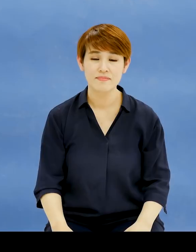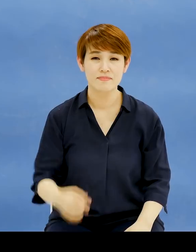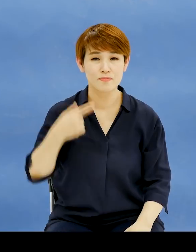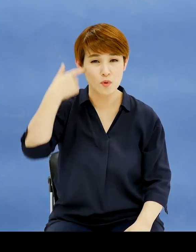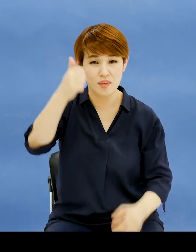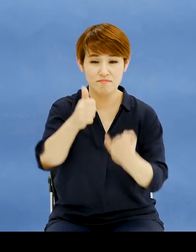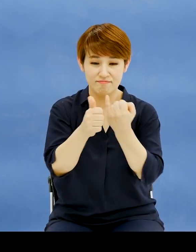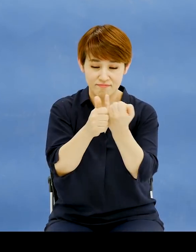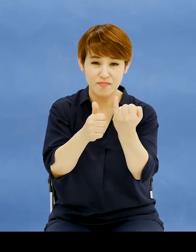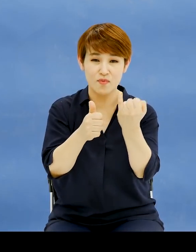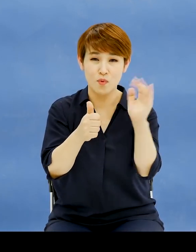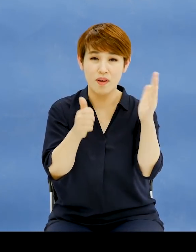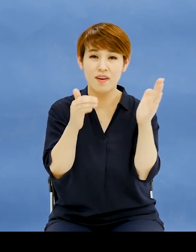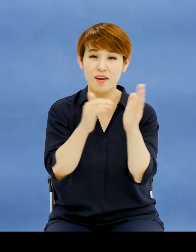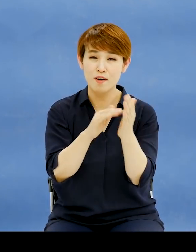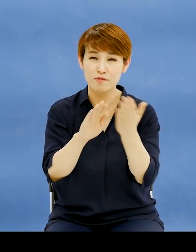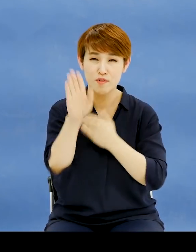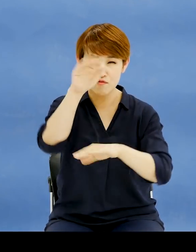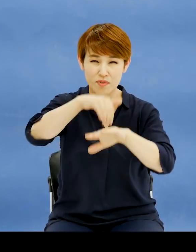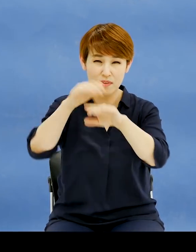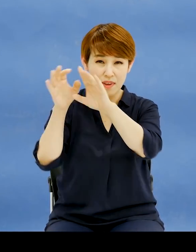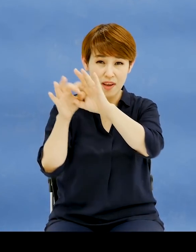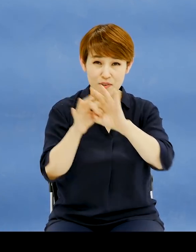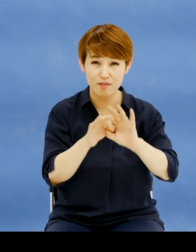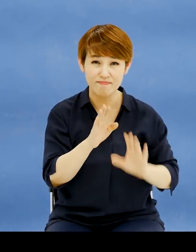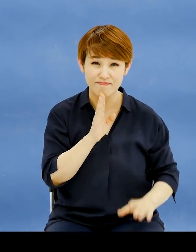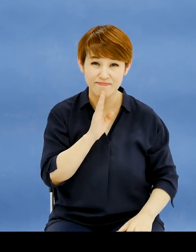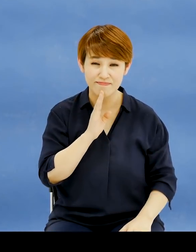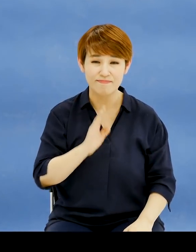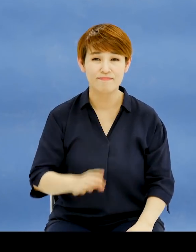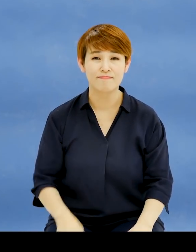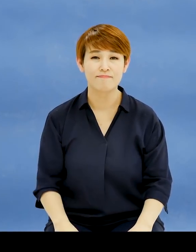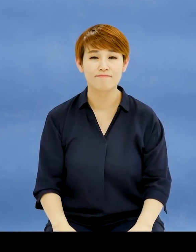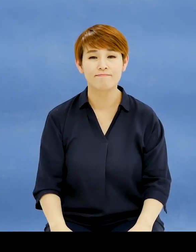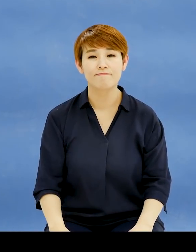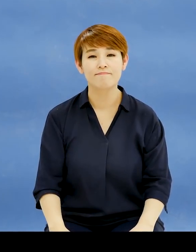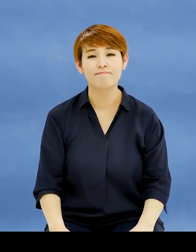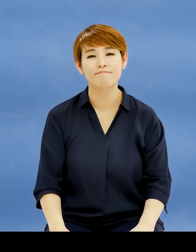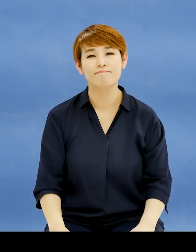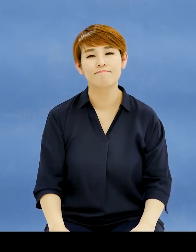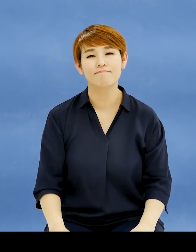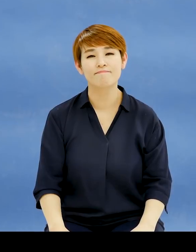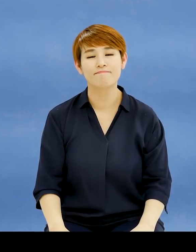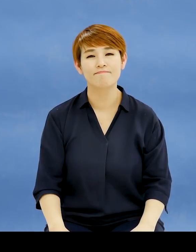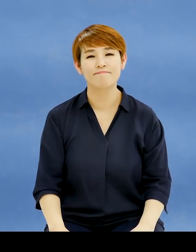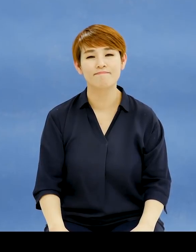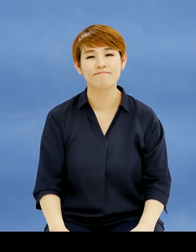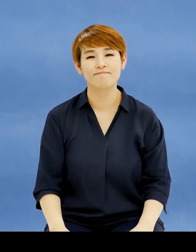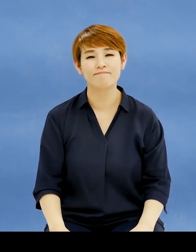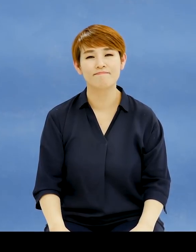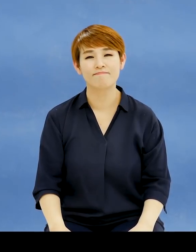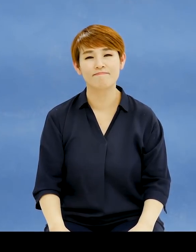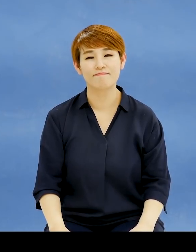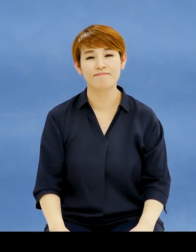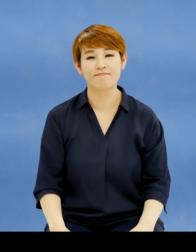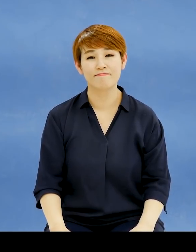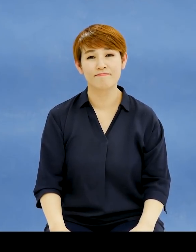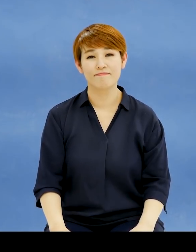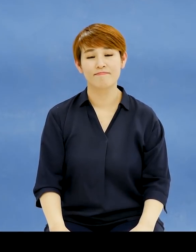봐요. 사모님이 되시면서도 하나님께서 계속 지금 훈련을 시키시는 과정 중에 있다고 네. 하셨는데 어떤 의미일까요?